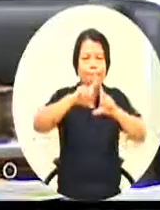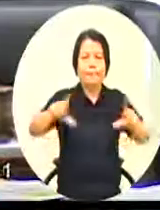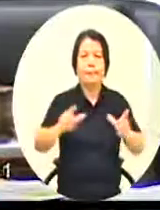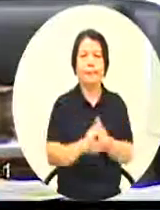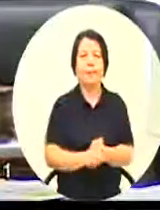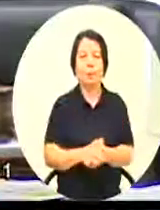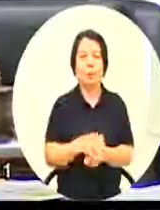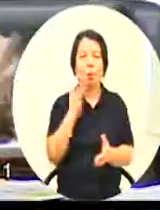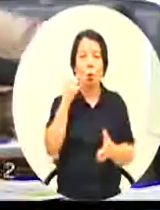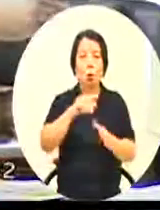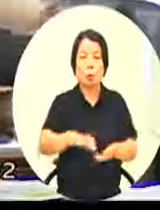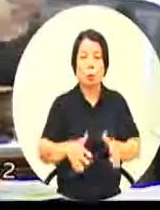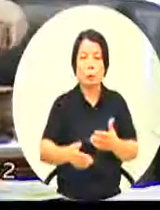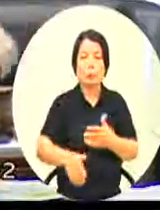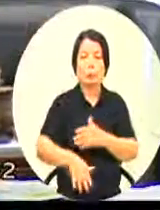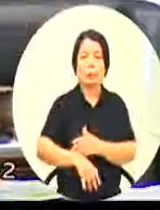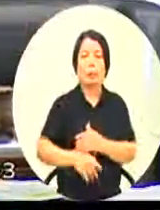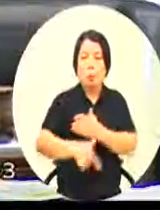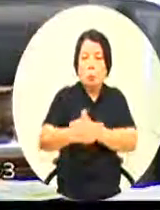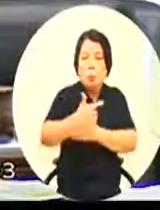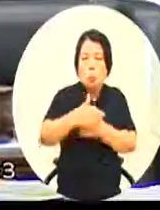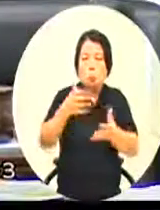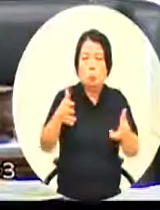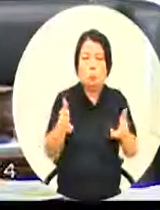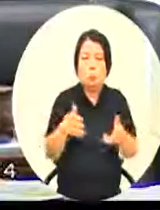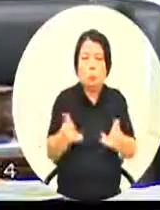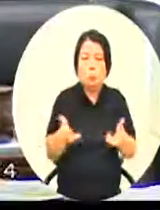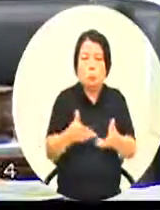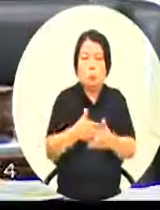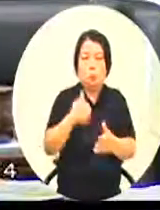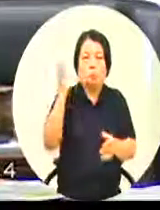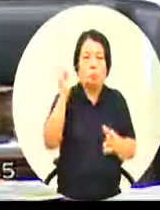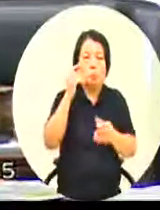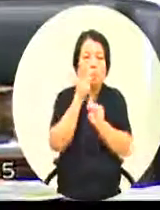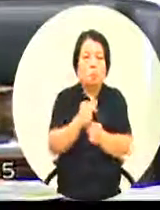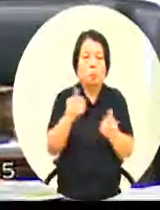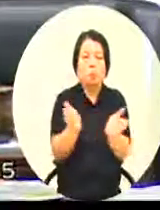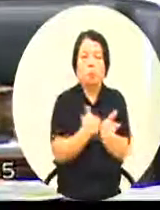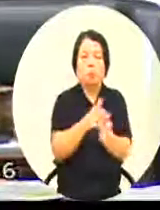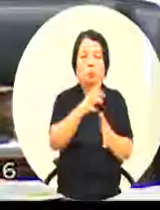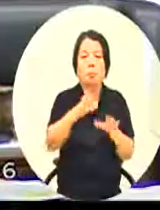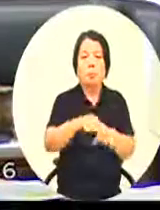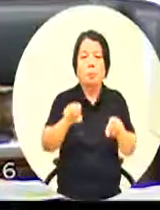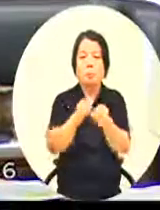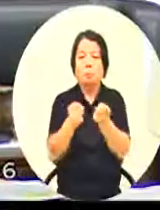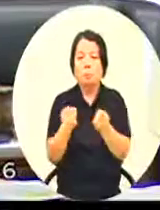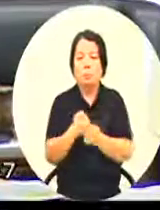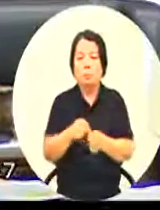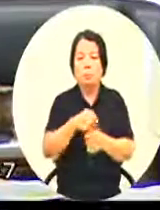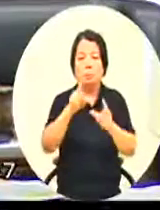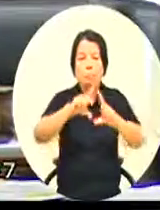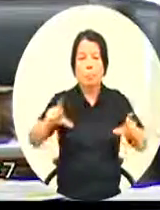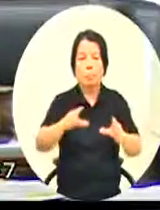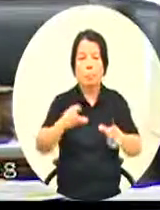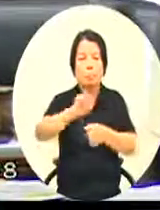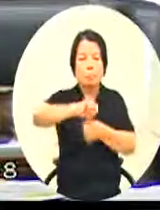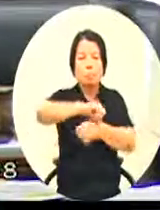快处理的话，你看一次又一次的伤害，它的累积的灾损可能金额越来越大了齁、嗯、那我